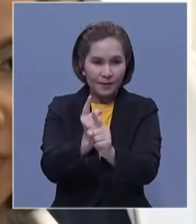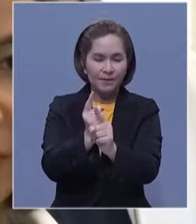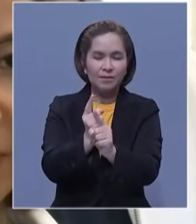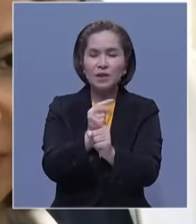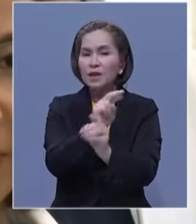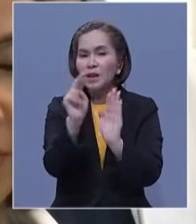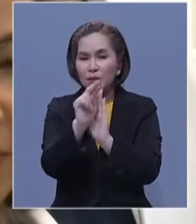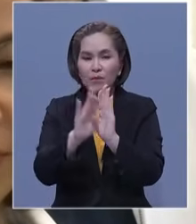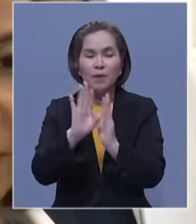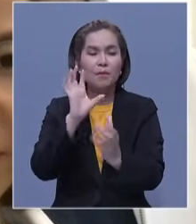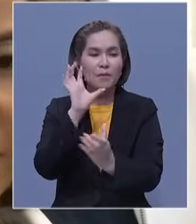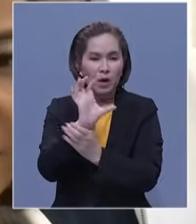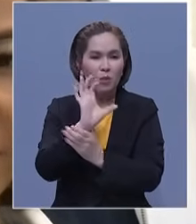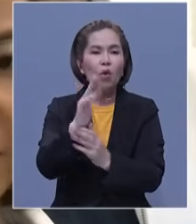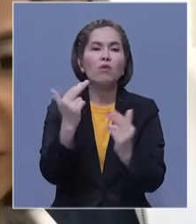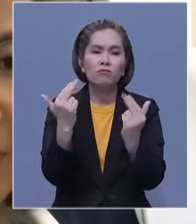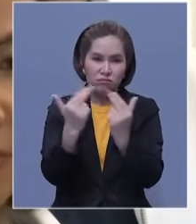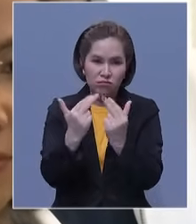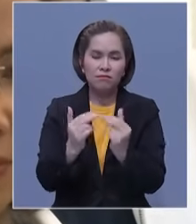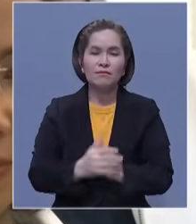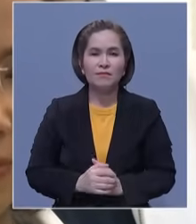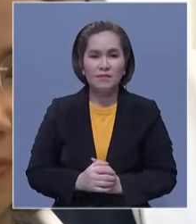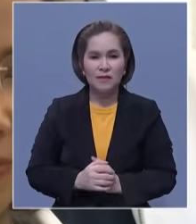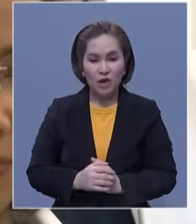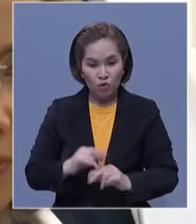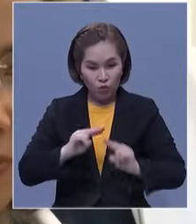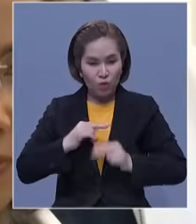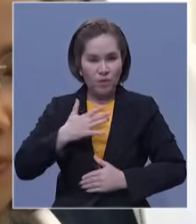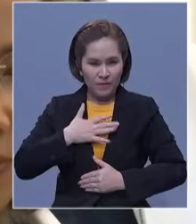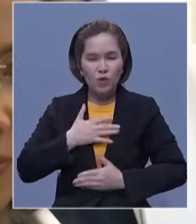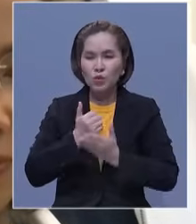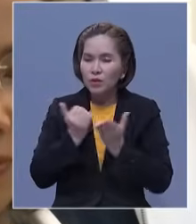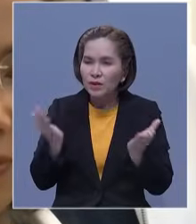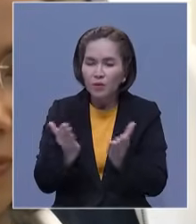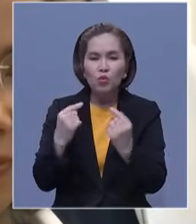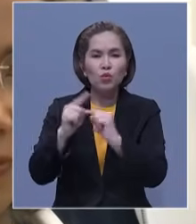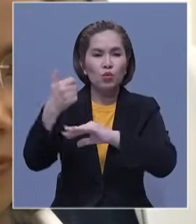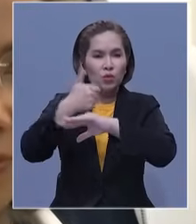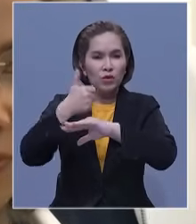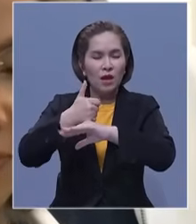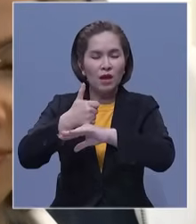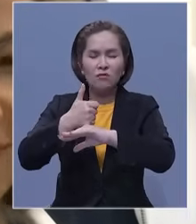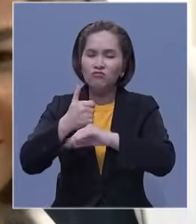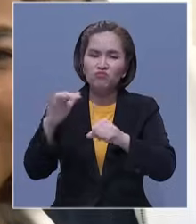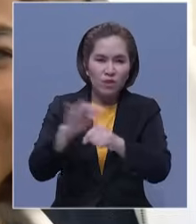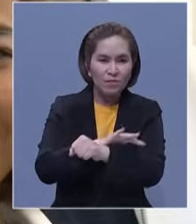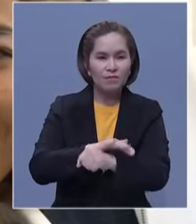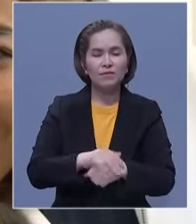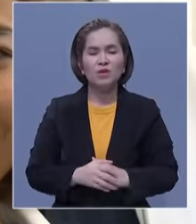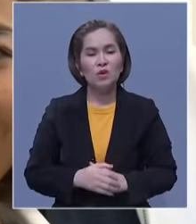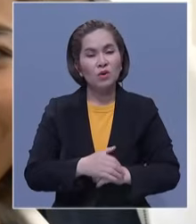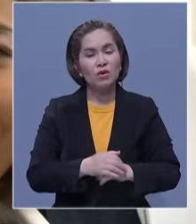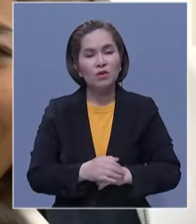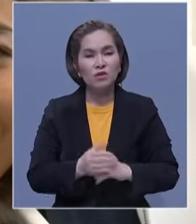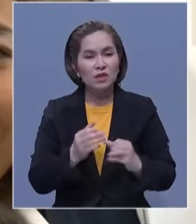คแต่ถ้าถามตัวผมก็ซัพพอร์ตคุณพีรพันธ์เต็มที่แล้ววันนี้ไม่ว่าสื่อจะไปตีความยังไงหัวหน้าเลขาก็